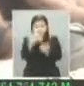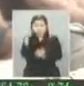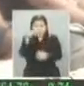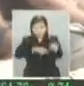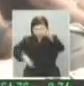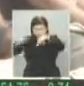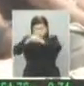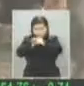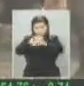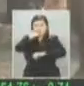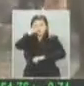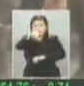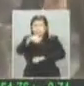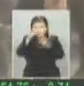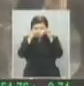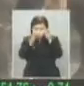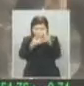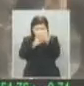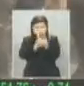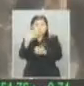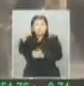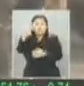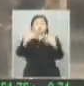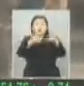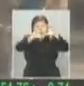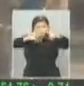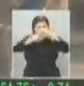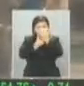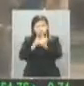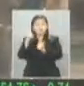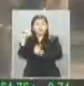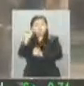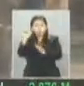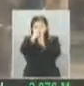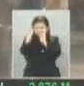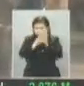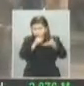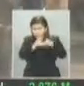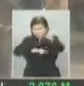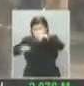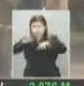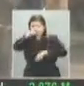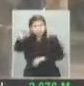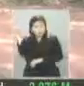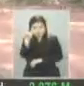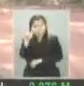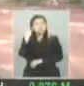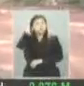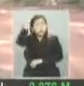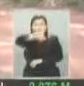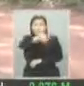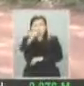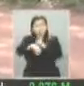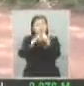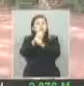รักษ์อย่างจริงจังรวมทั้งรัฐบาลยังไม่เข้ามาดูแลและออกกฎหมายควบคุมการทำทารุณกรรมช้างก็เชื่อว่าในอีกไม่เกิน20